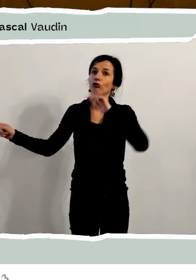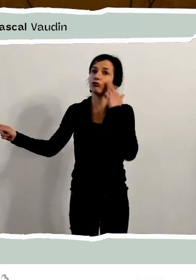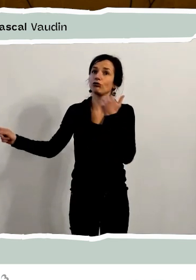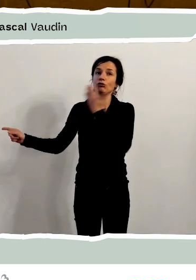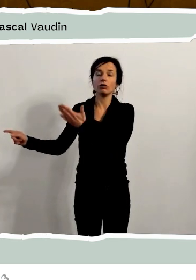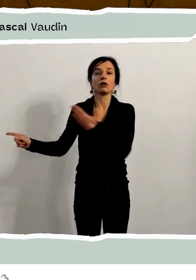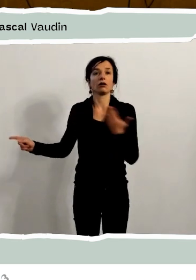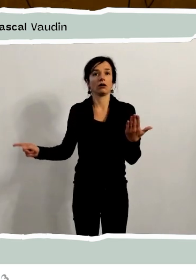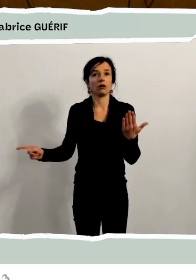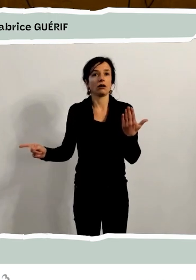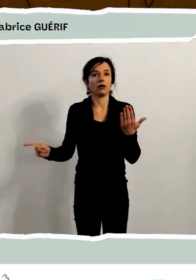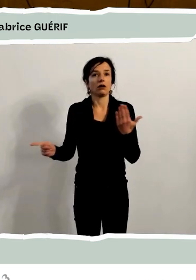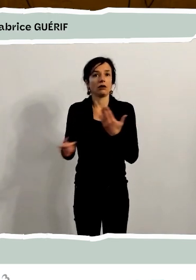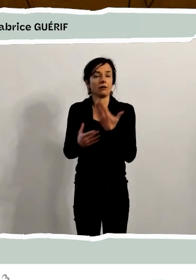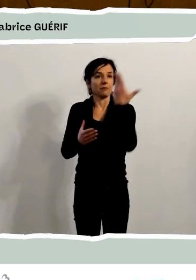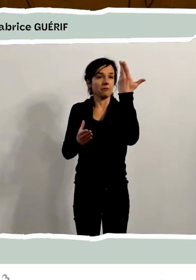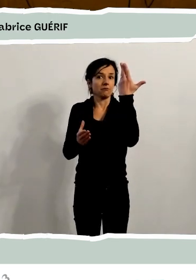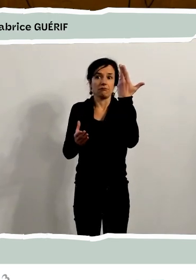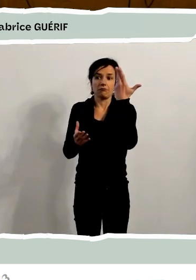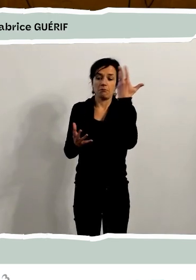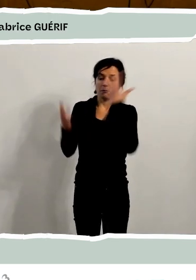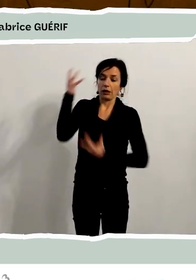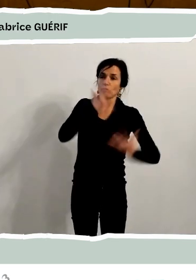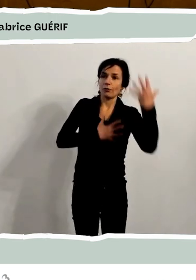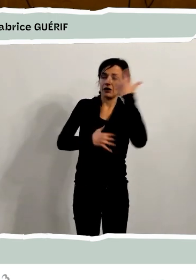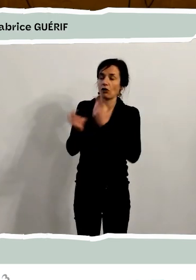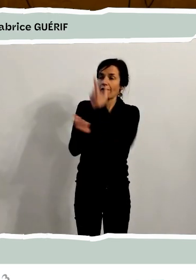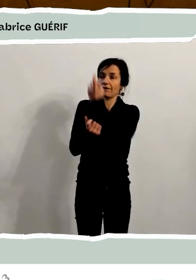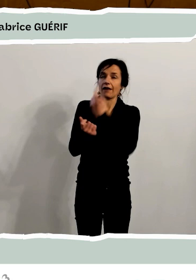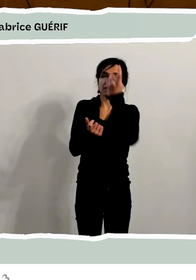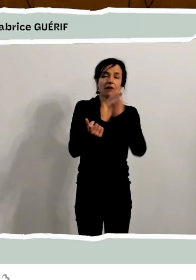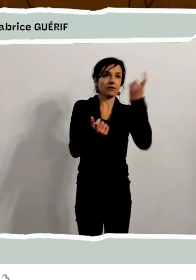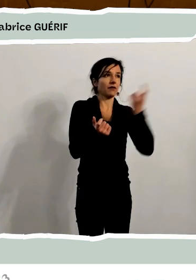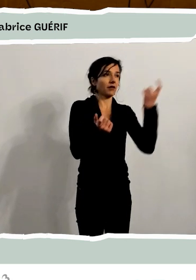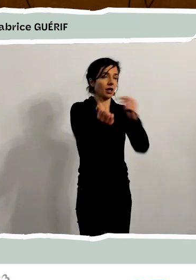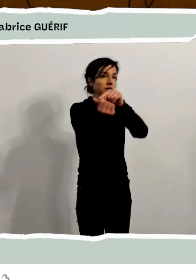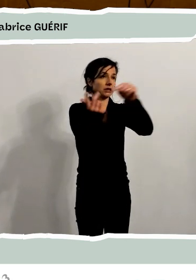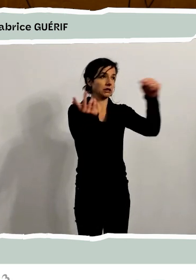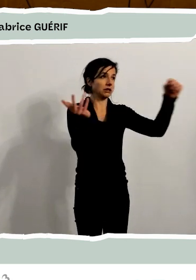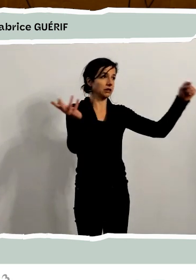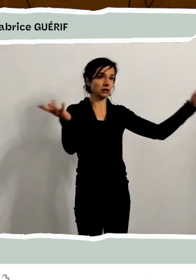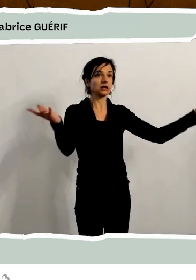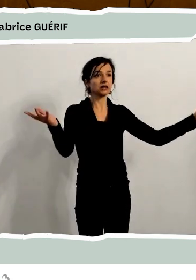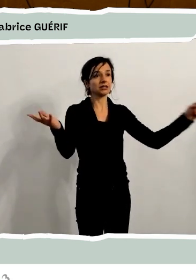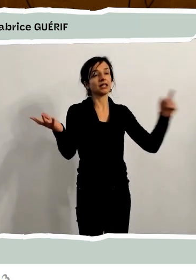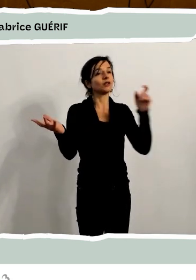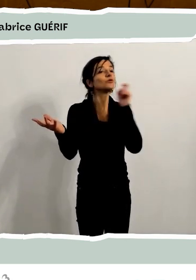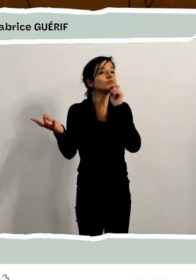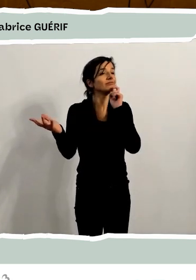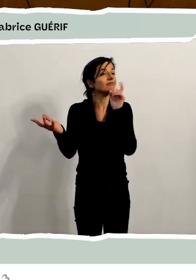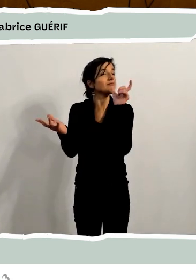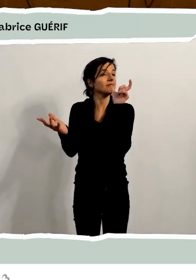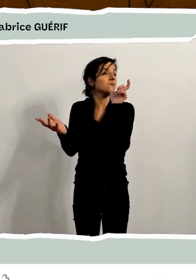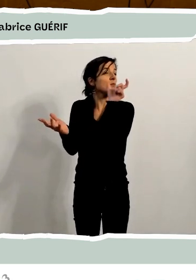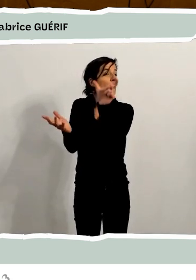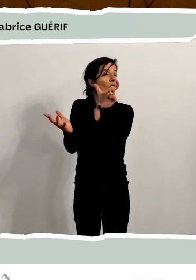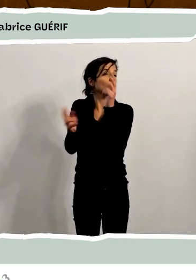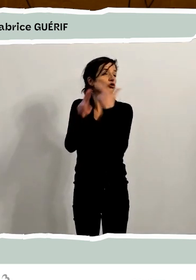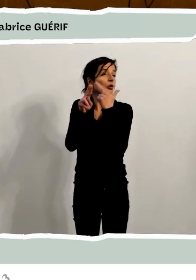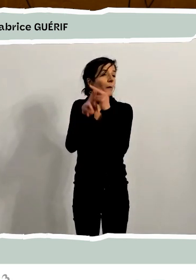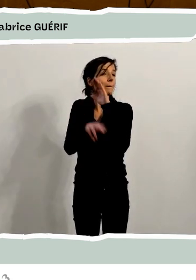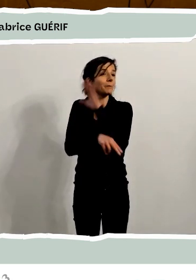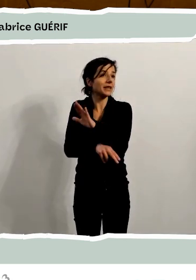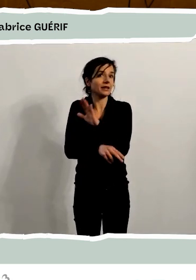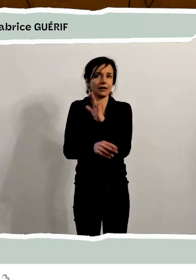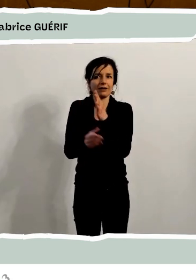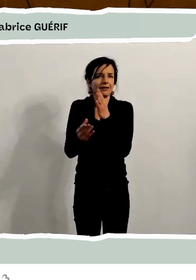très nombreux. Leur fonction, comme leur nom l'indique, de manière très explicite, c'est de potentiellement perturber le fonctionnement des